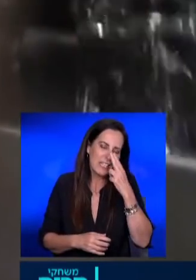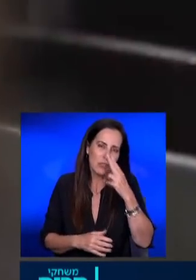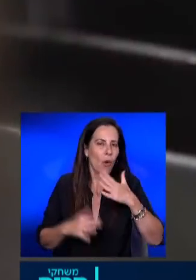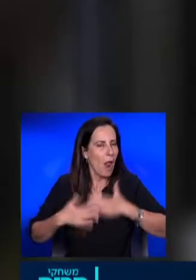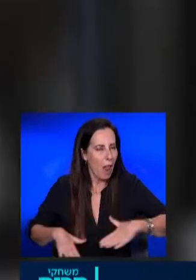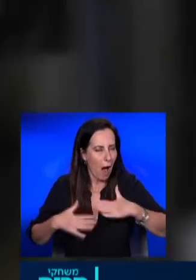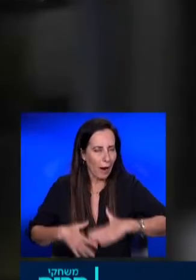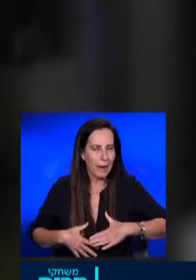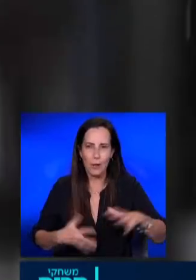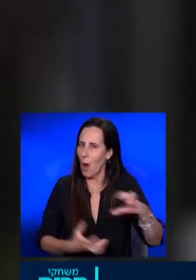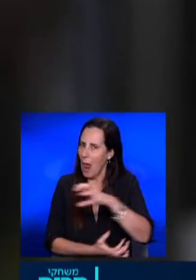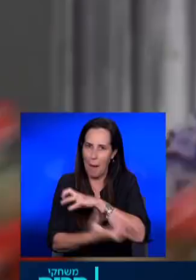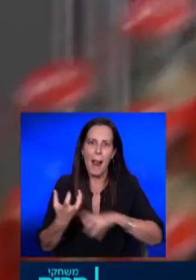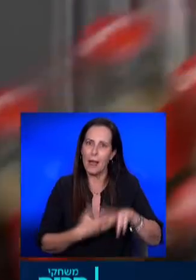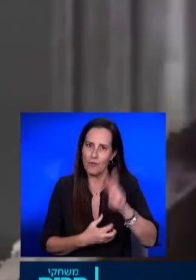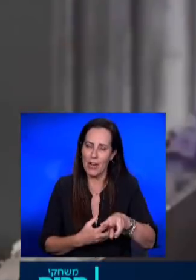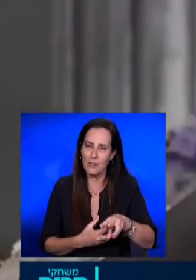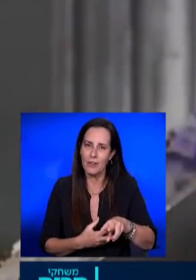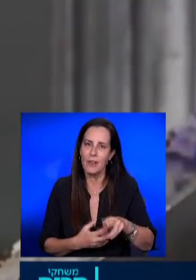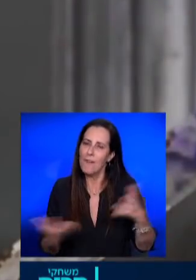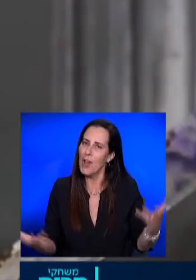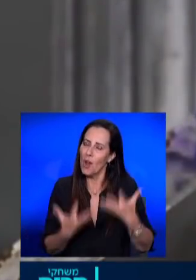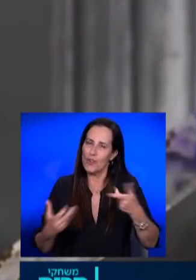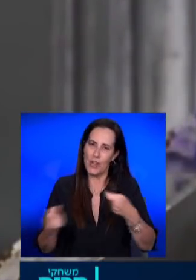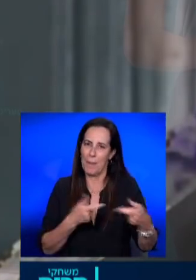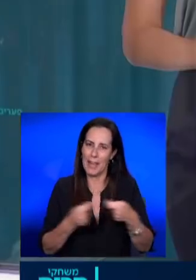את השערוריה התורנית ולאושש את המניה.